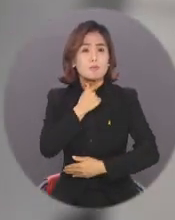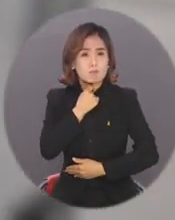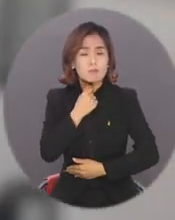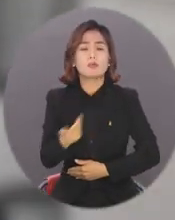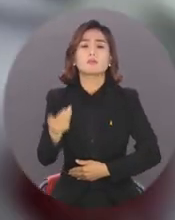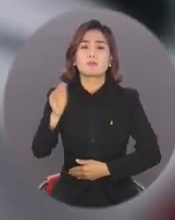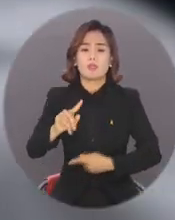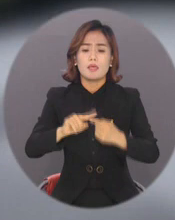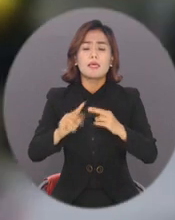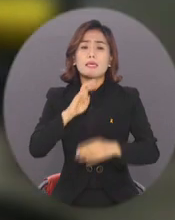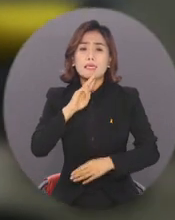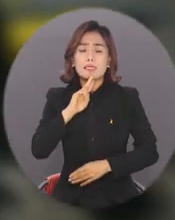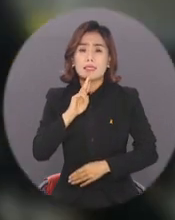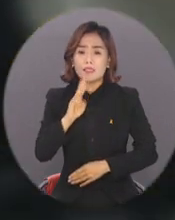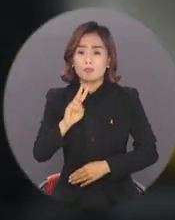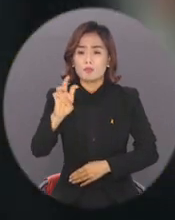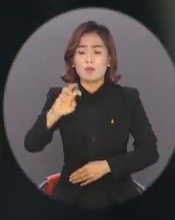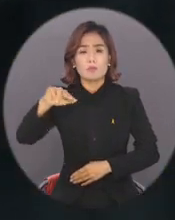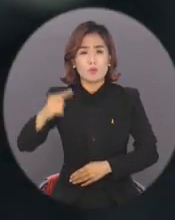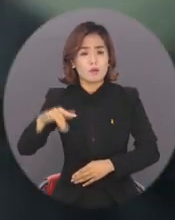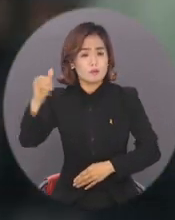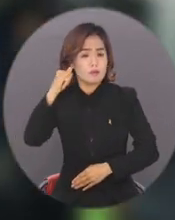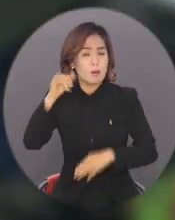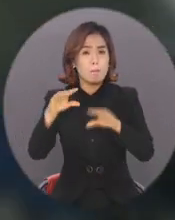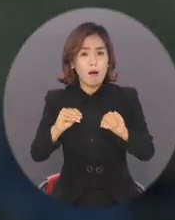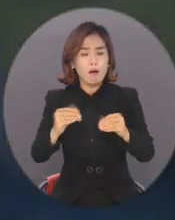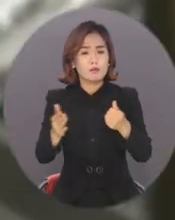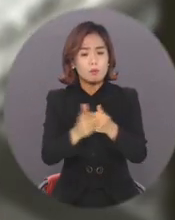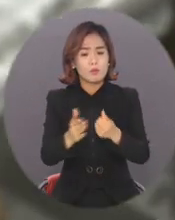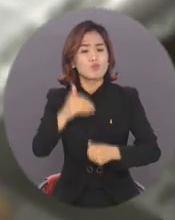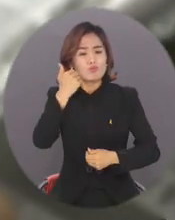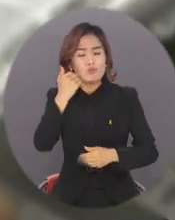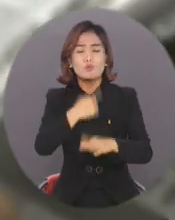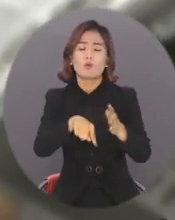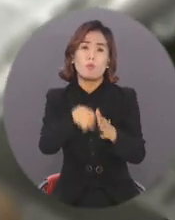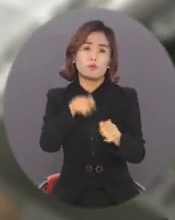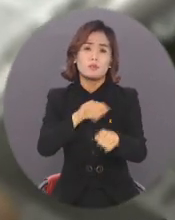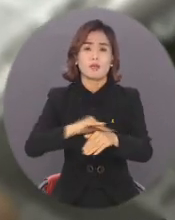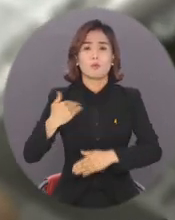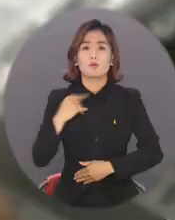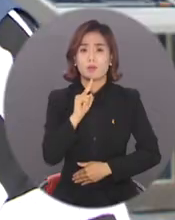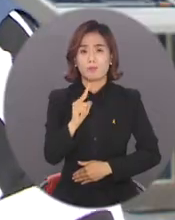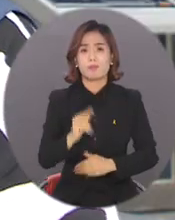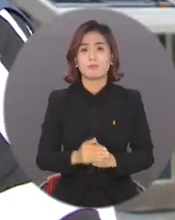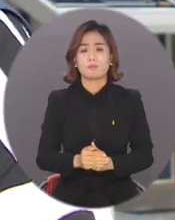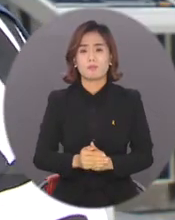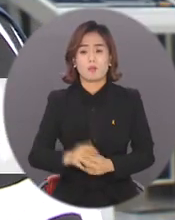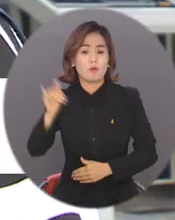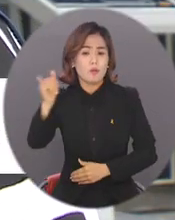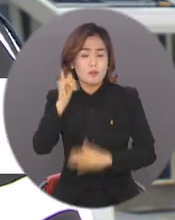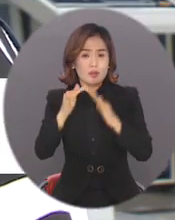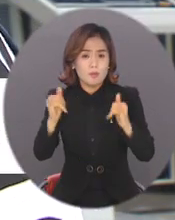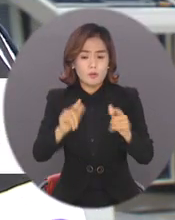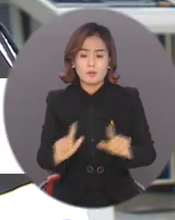있는데도 2분 30초 안에 전화를 끊어야 하는 상황이 도대체 누구를 위한 것인지 모르겠다는 겁니다. 전화하시는 분들